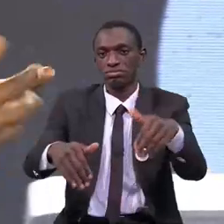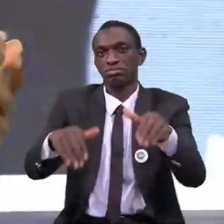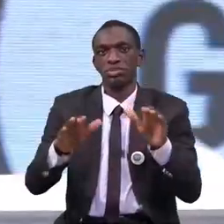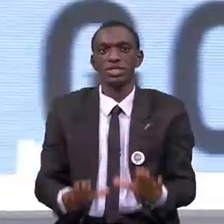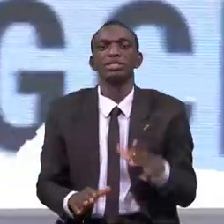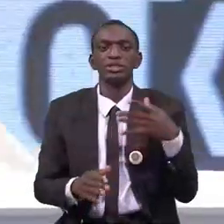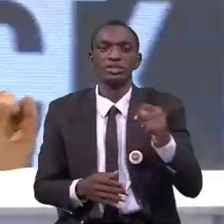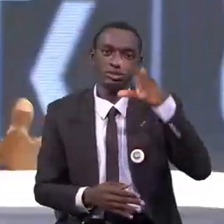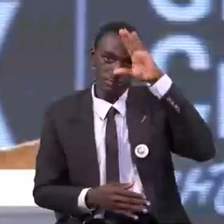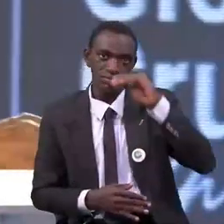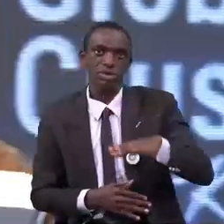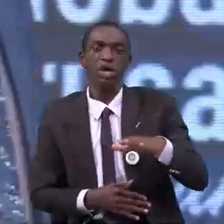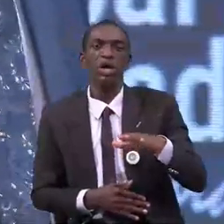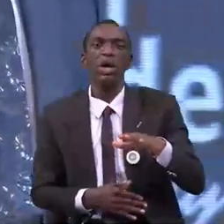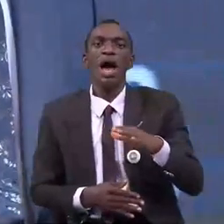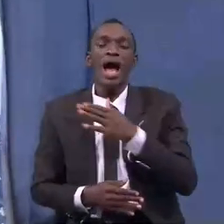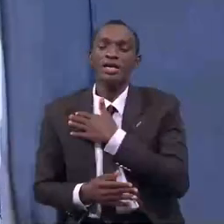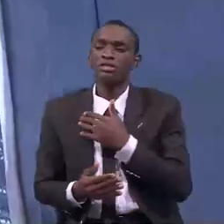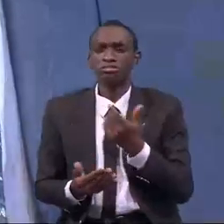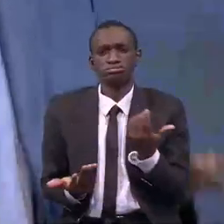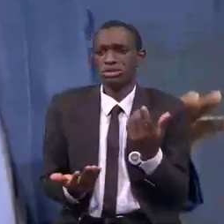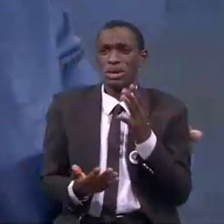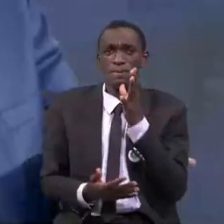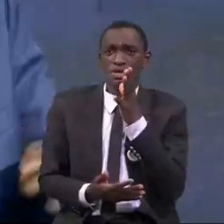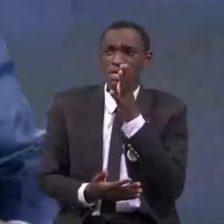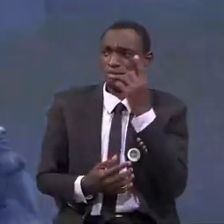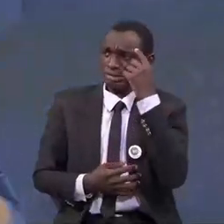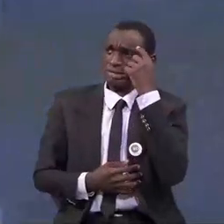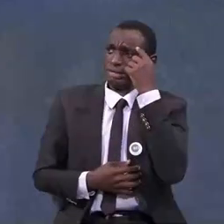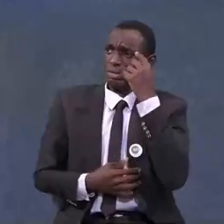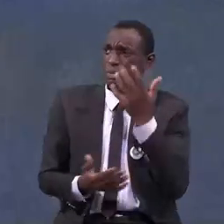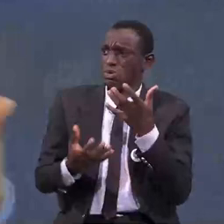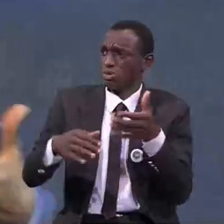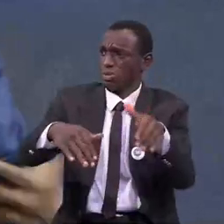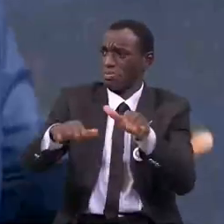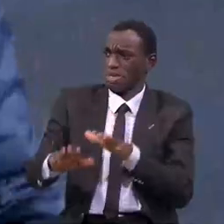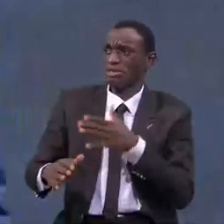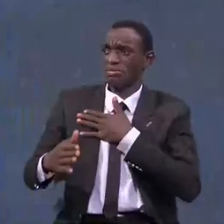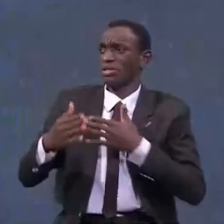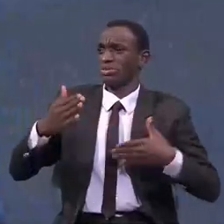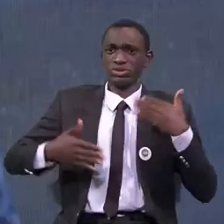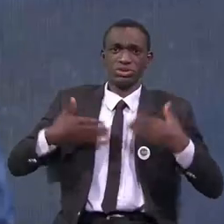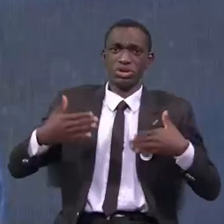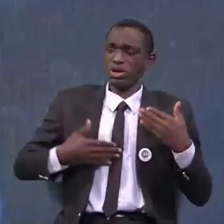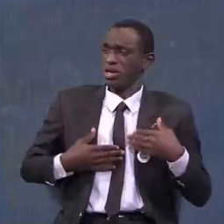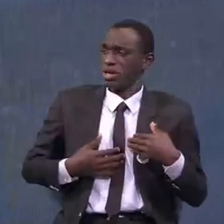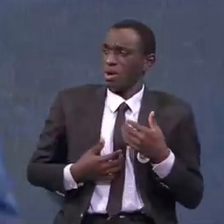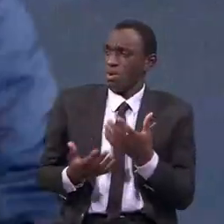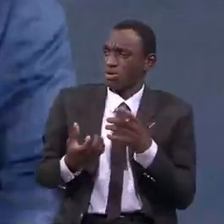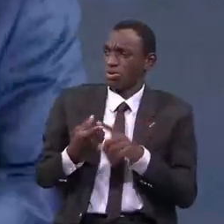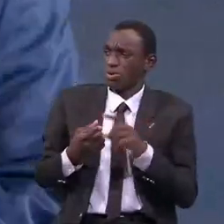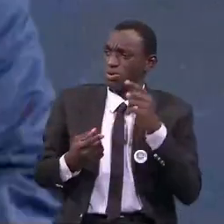serait enterré et sa joie serait enterrée les gens